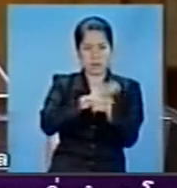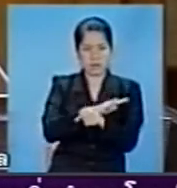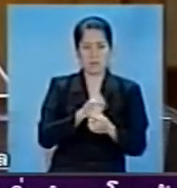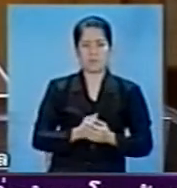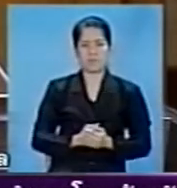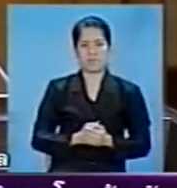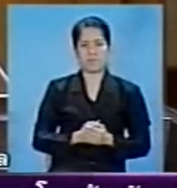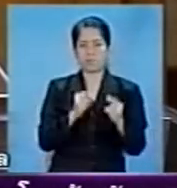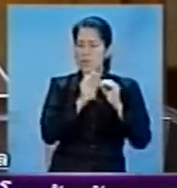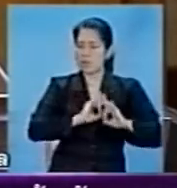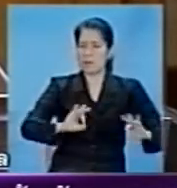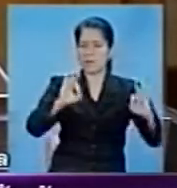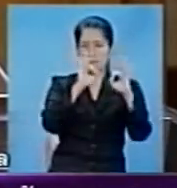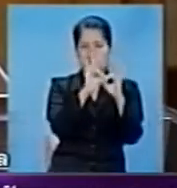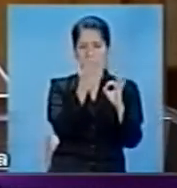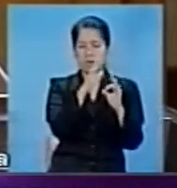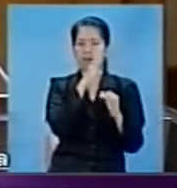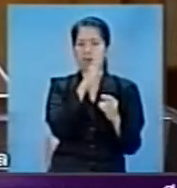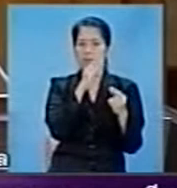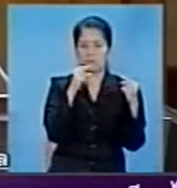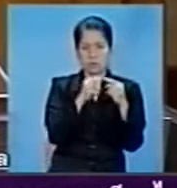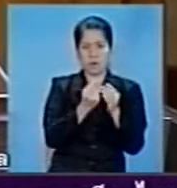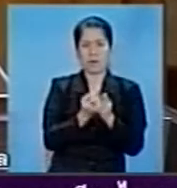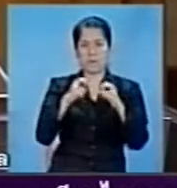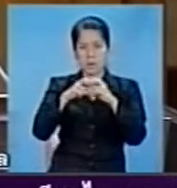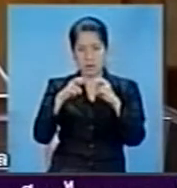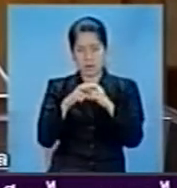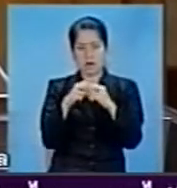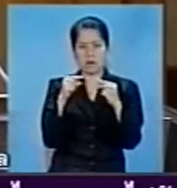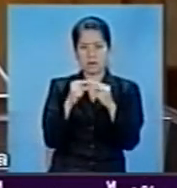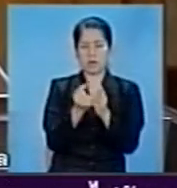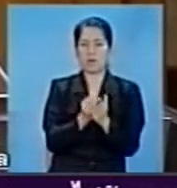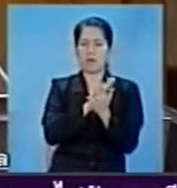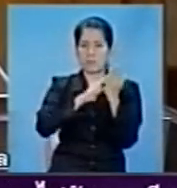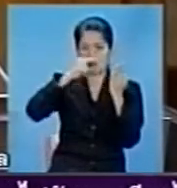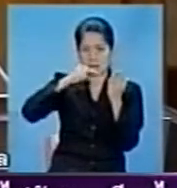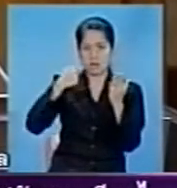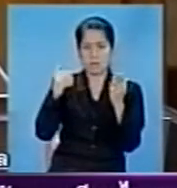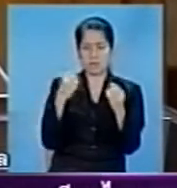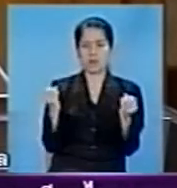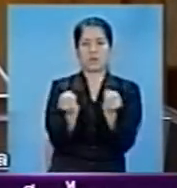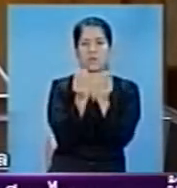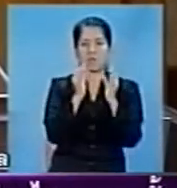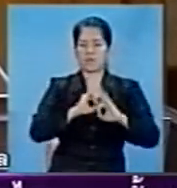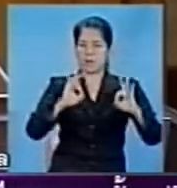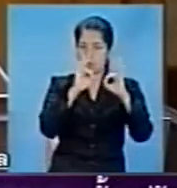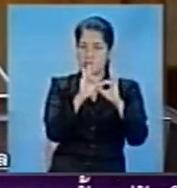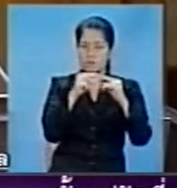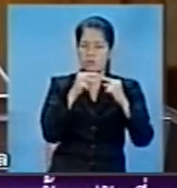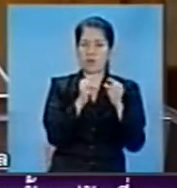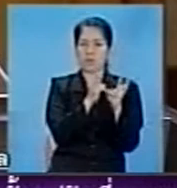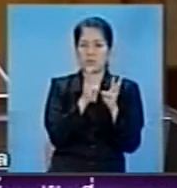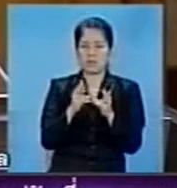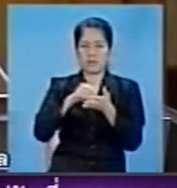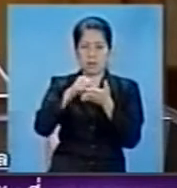ะสมทางการเมืองและบ้านเมืองเพราะฉะนั้นผมมีการเสนอเงื่อนไขมาหลายครั้งว่าพร้อม